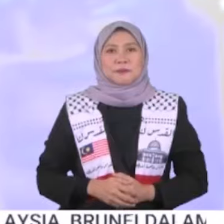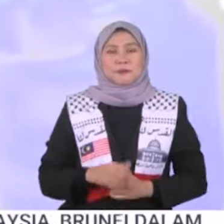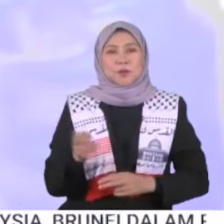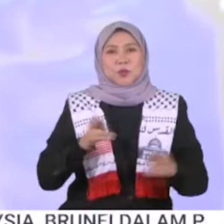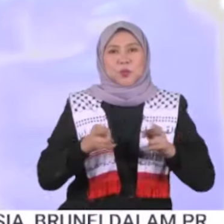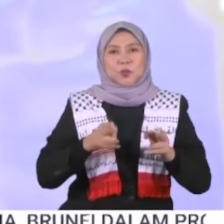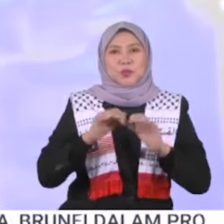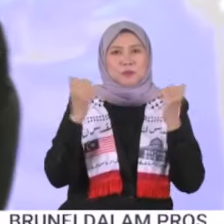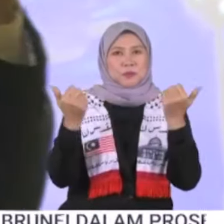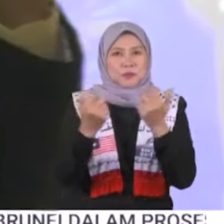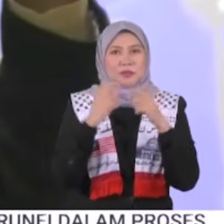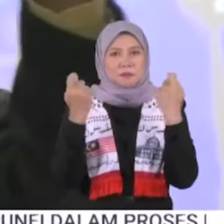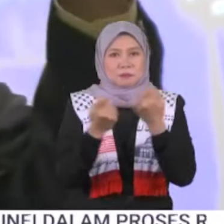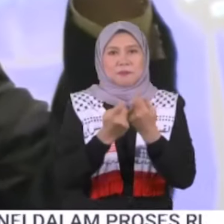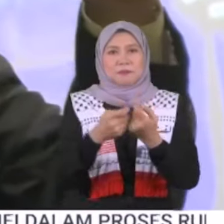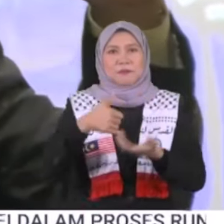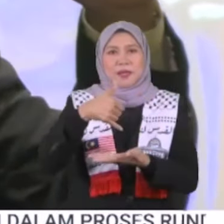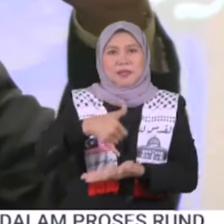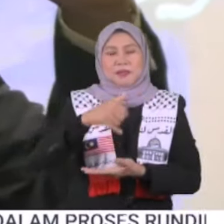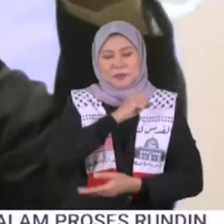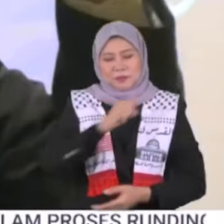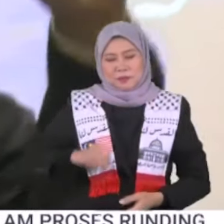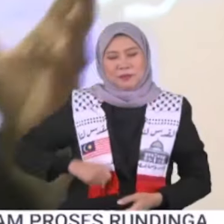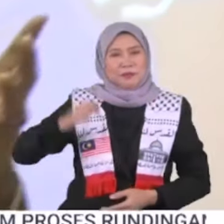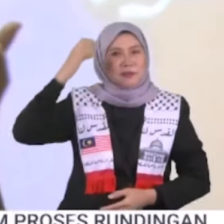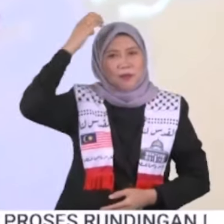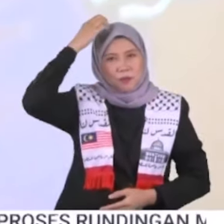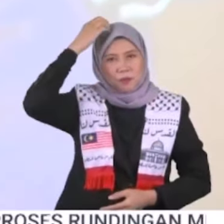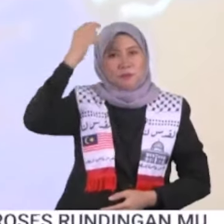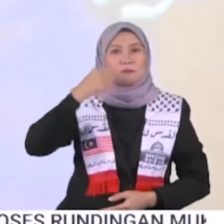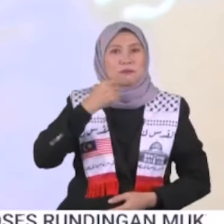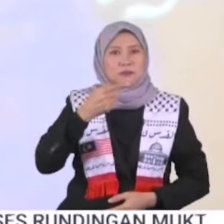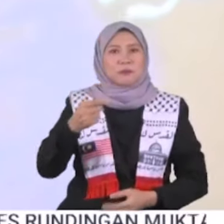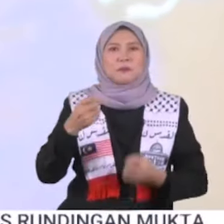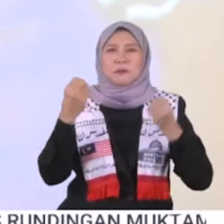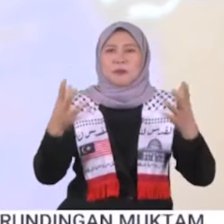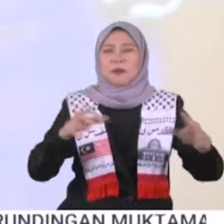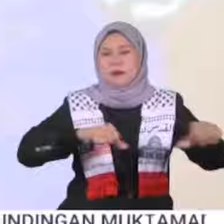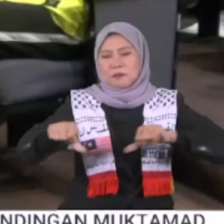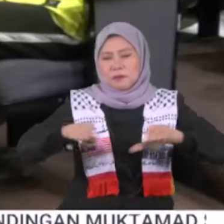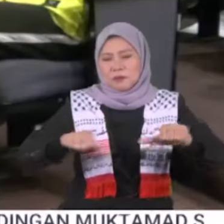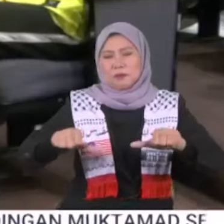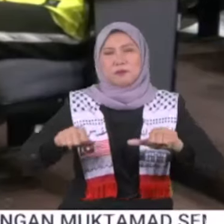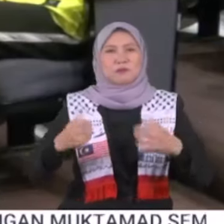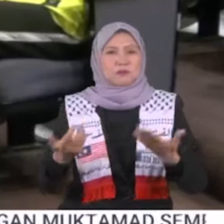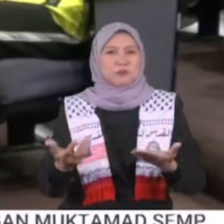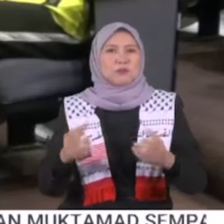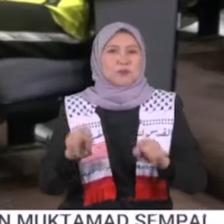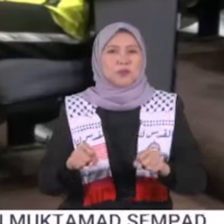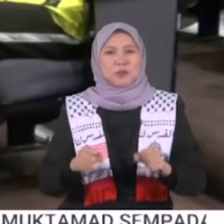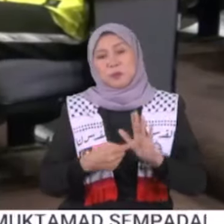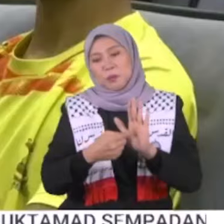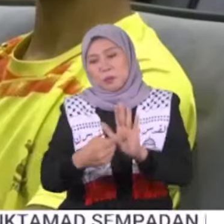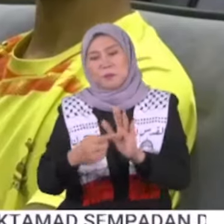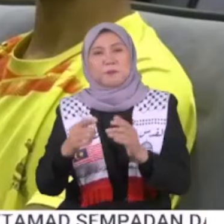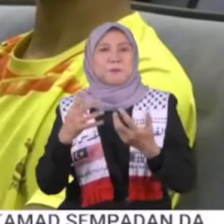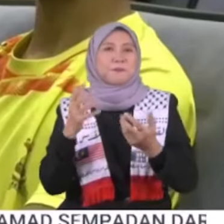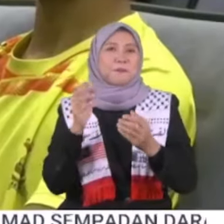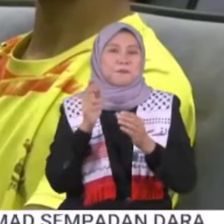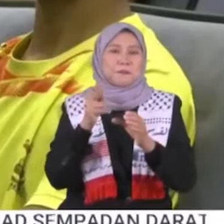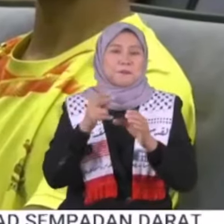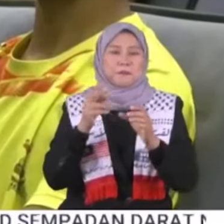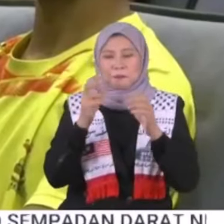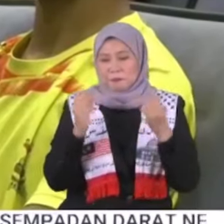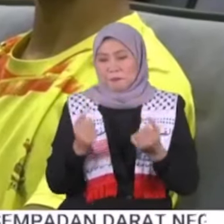Pengurus pasukan Piala Sultan Selangor Tan Sri Abdul Karim Munisa berkata, pelbagai aktiviti menarik akan disajikan kepada penonton yang hadir.